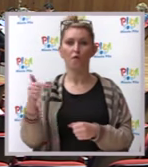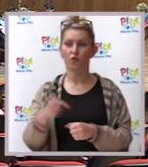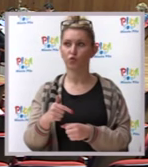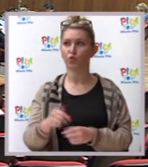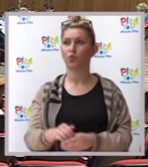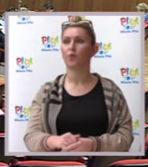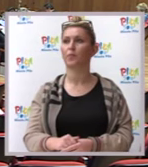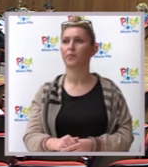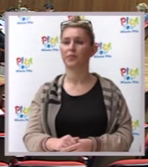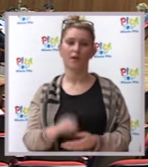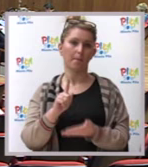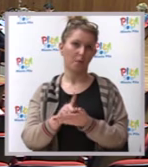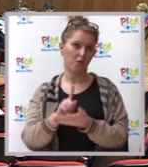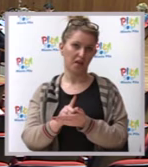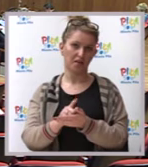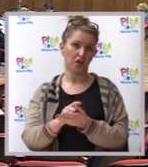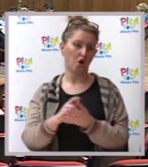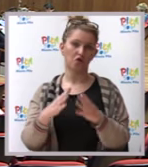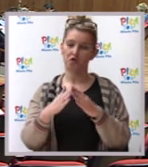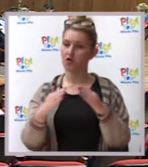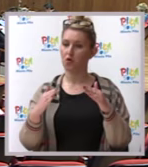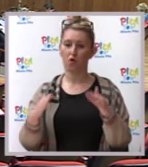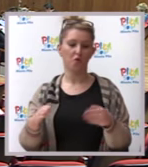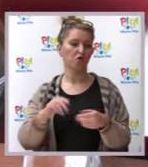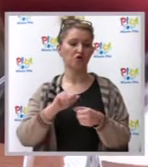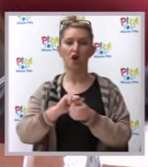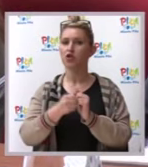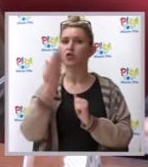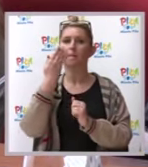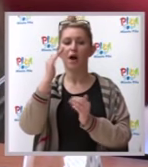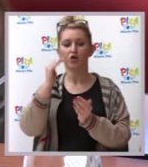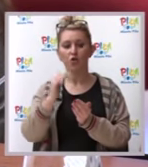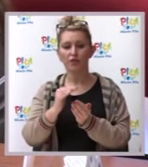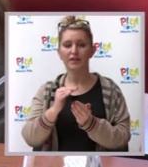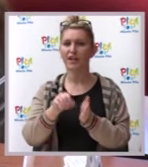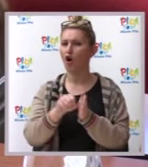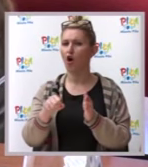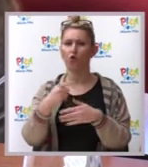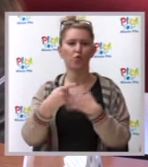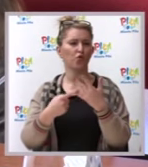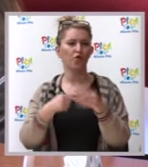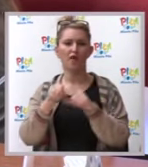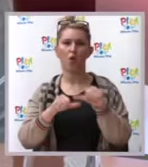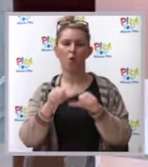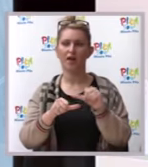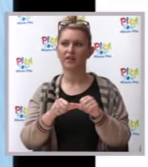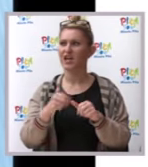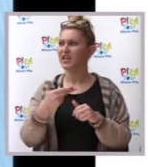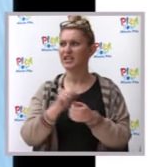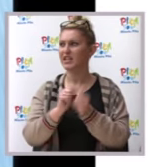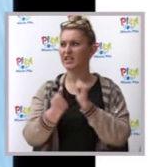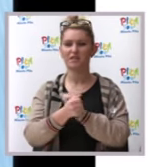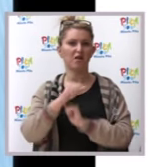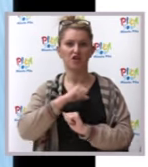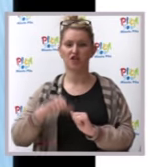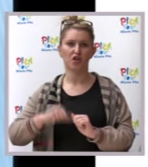od podatku od nieruchomości są na bardzo niskim poziomie od wielu lat i właściwie ten stan nie zmieni się